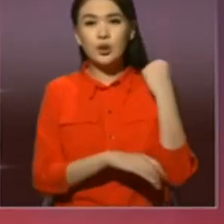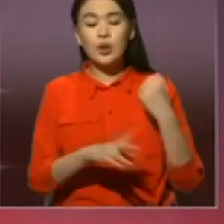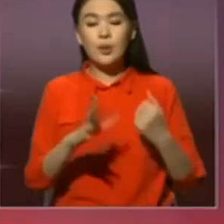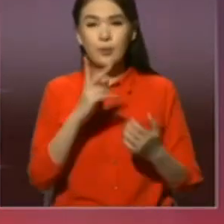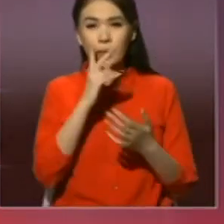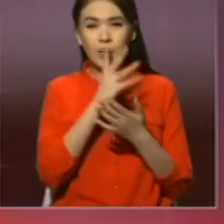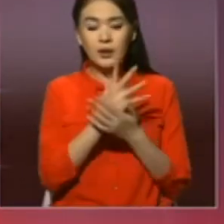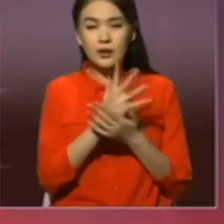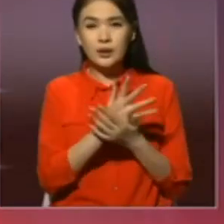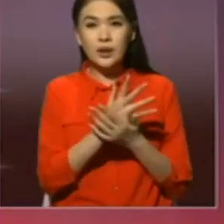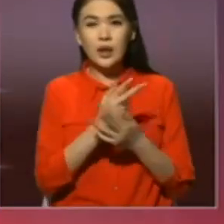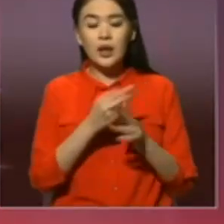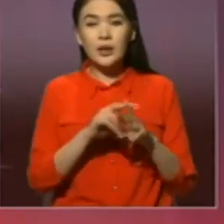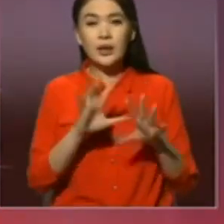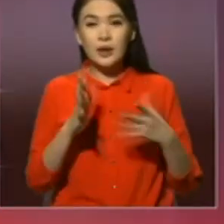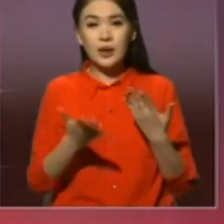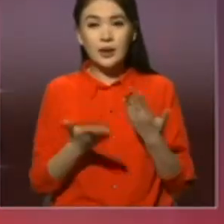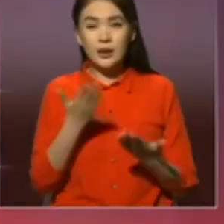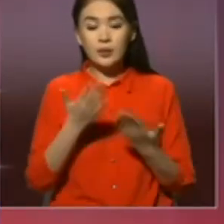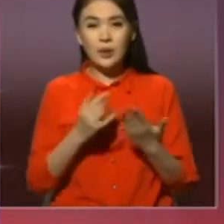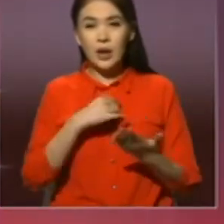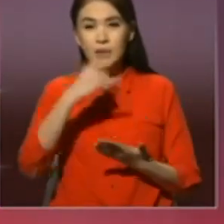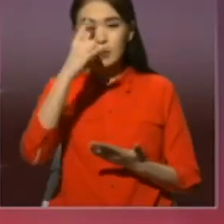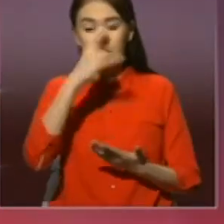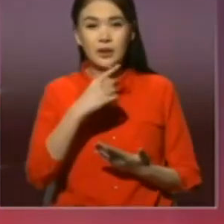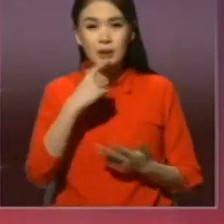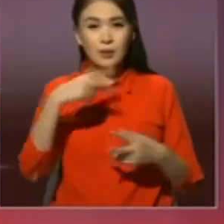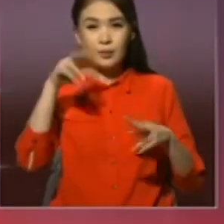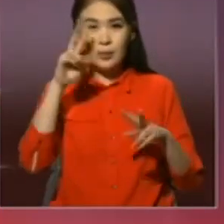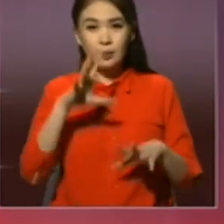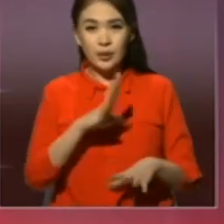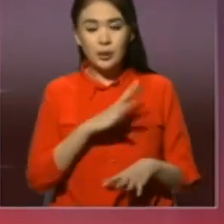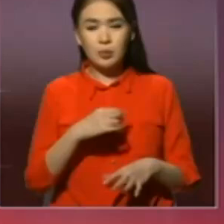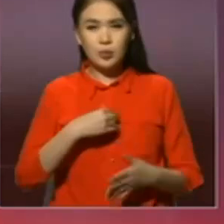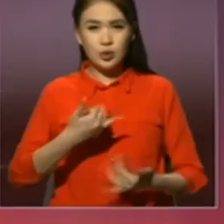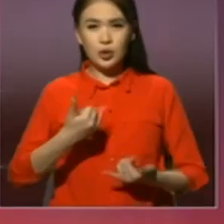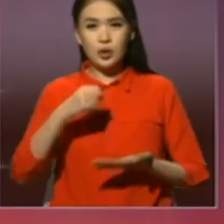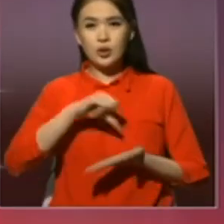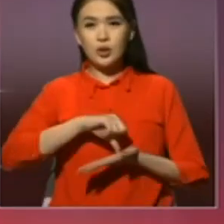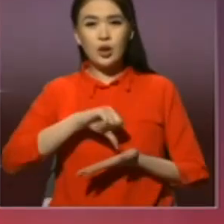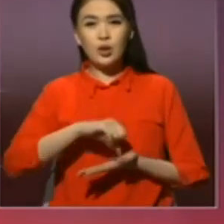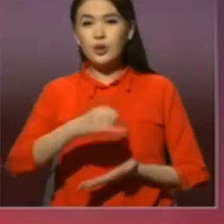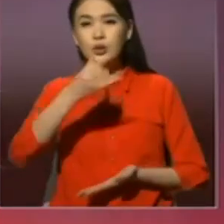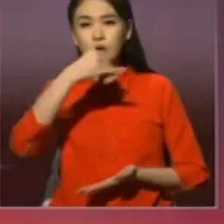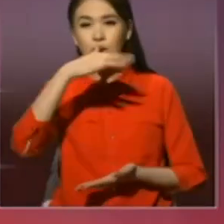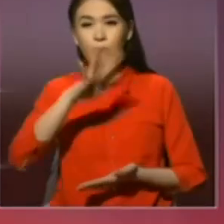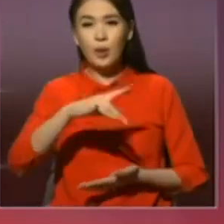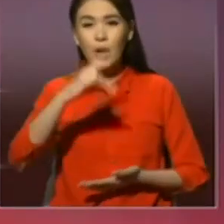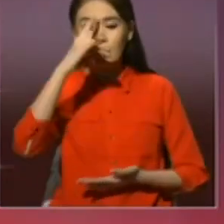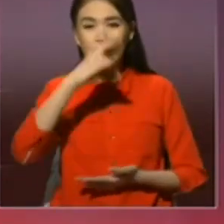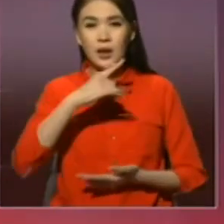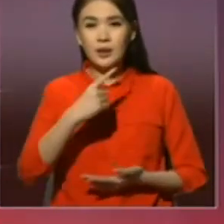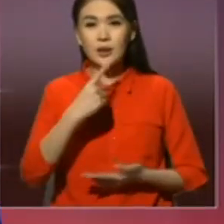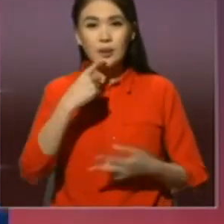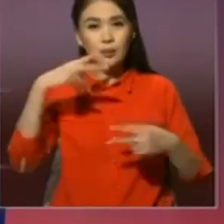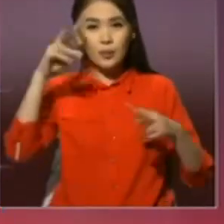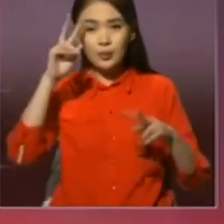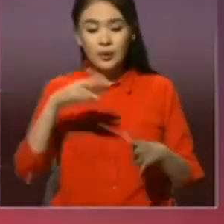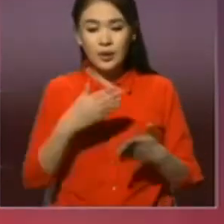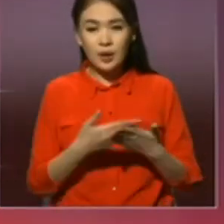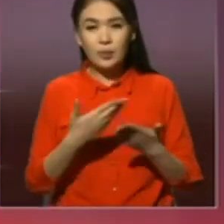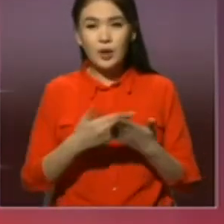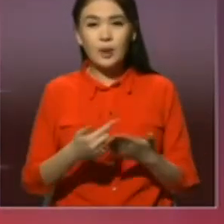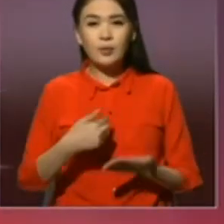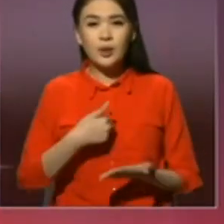едім қарапайым. Егер мен қазақ тілін білмеген жағдайда мен осы студияда тұра алмаймын. Қазақ тілін білмеген жағдайда мен